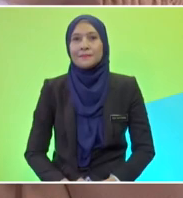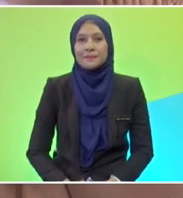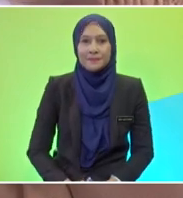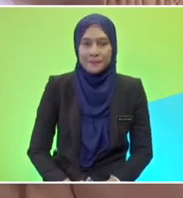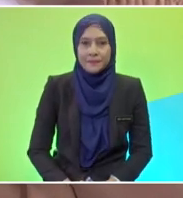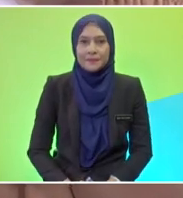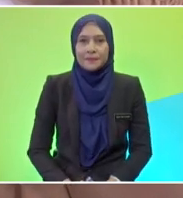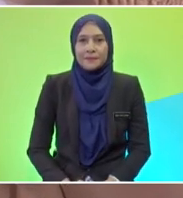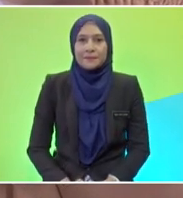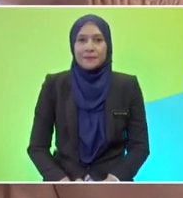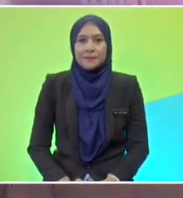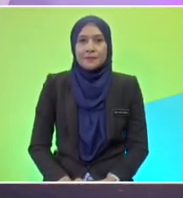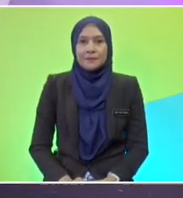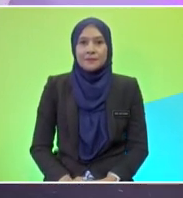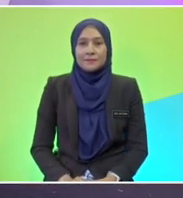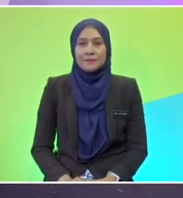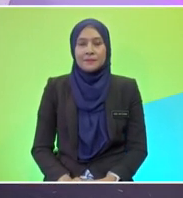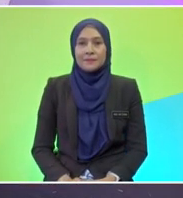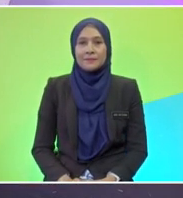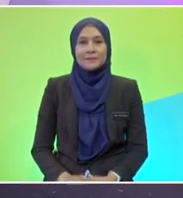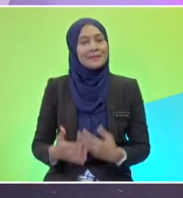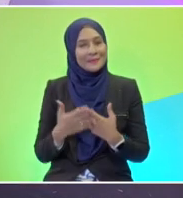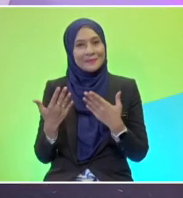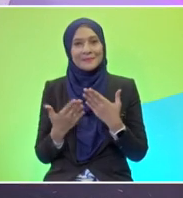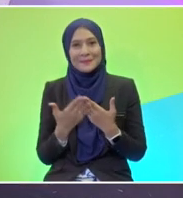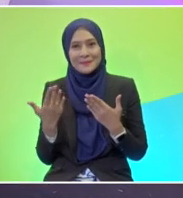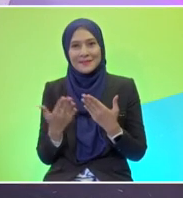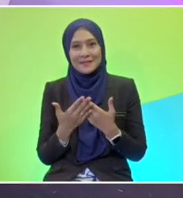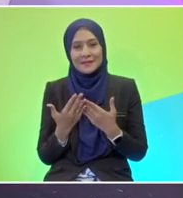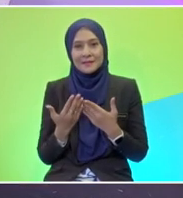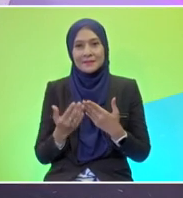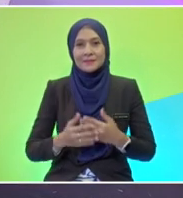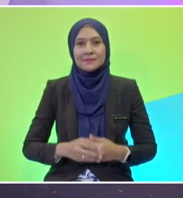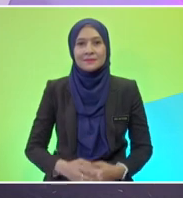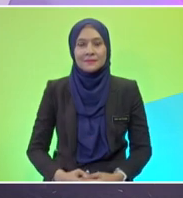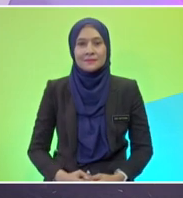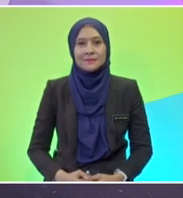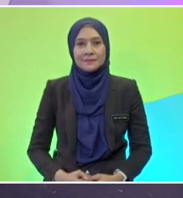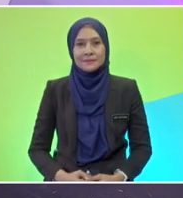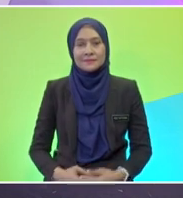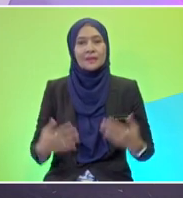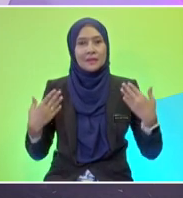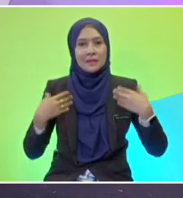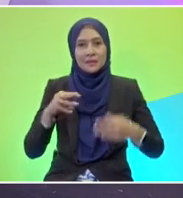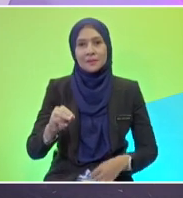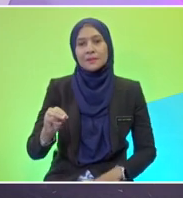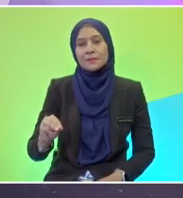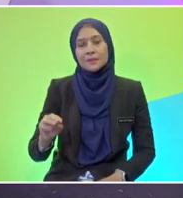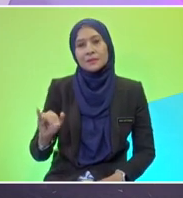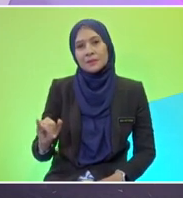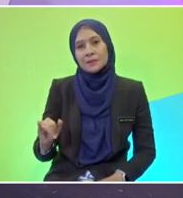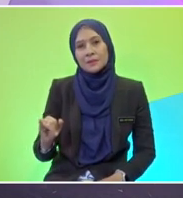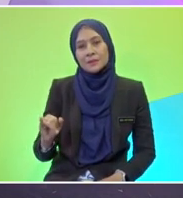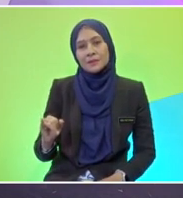murid-murid? Kan senang. Betul. Kan? Kan. Murid-murid pun senang kan. Kadang-kadang ada murid kan kalau kata 8